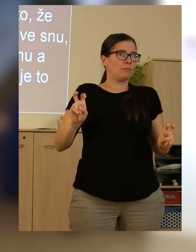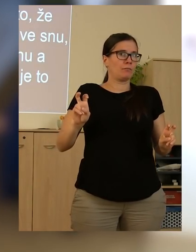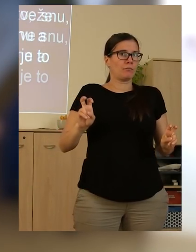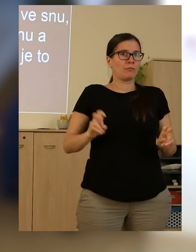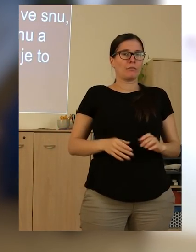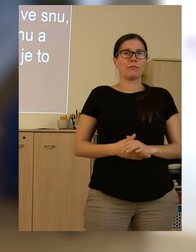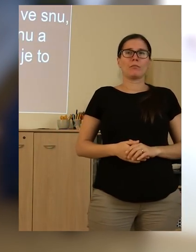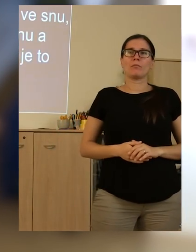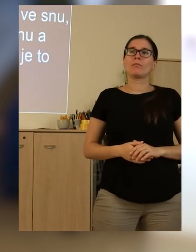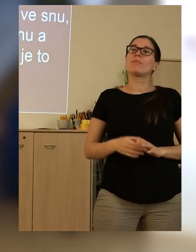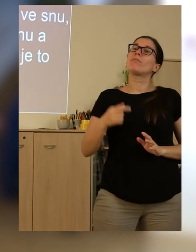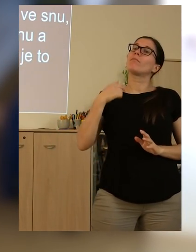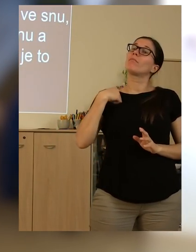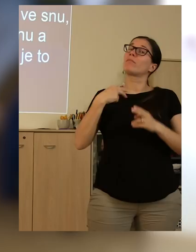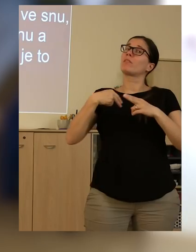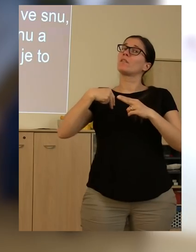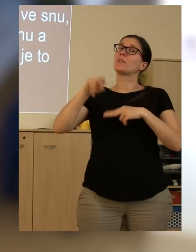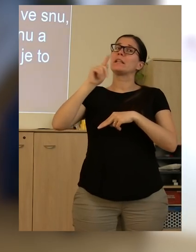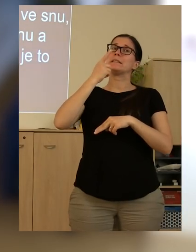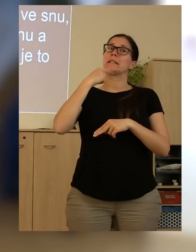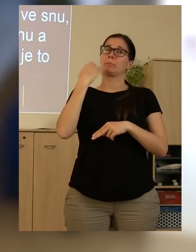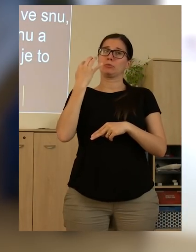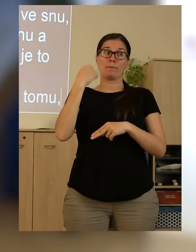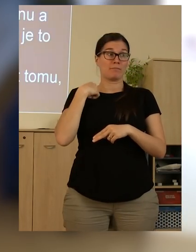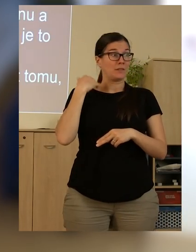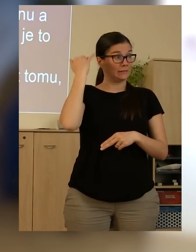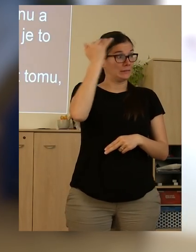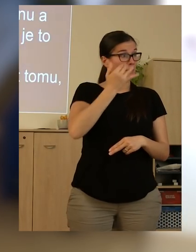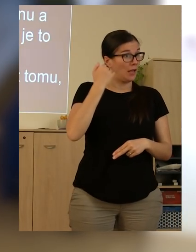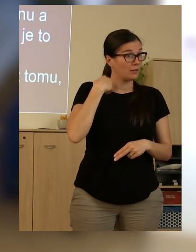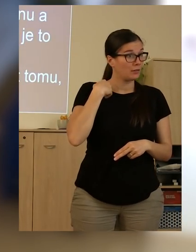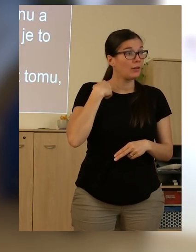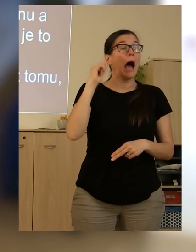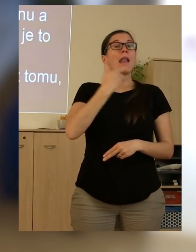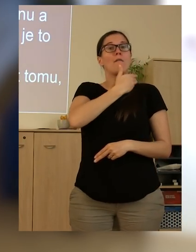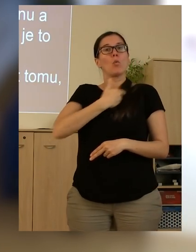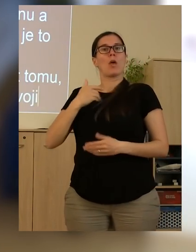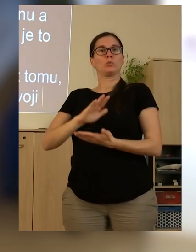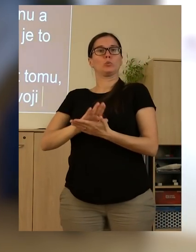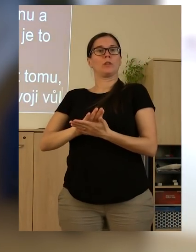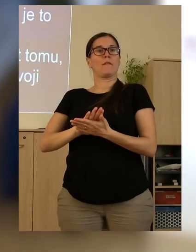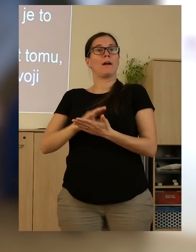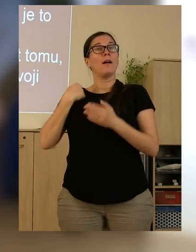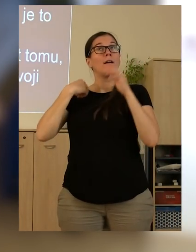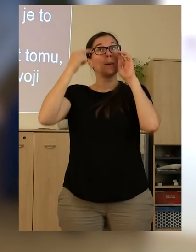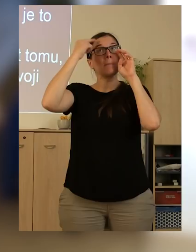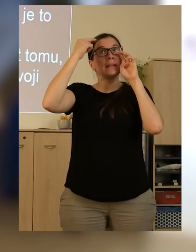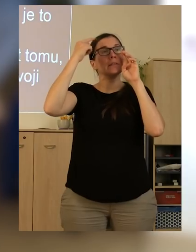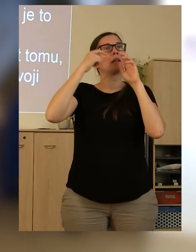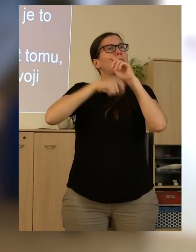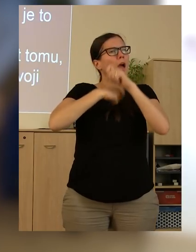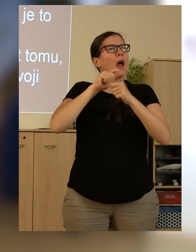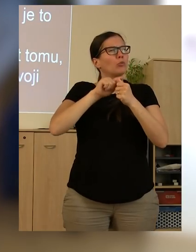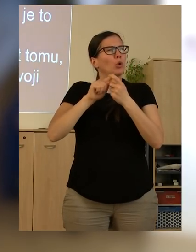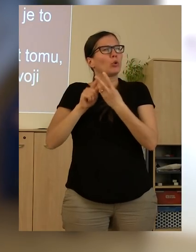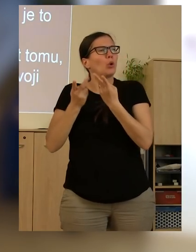Já osobně dávám přednost tomu, že jsem ve snu, ale mám svoji vůli, mám svoji vědomou vůli. To znamená, že si